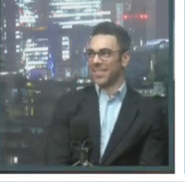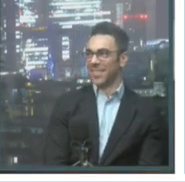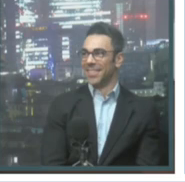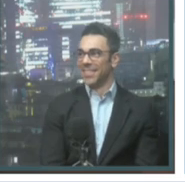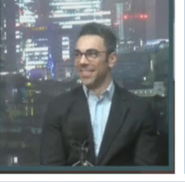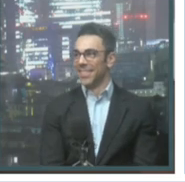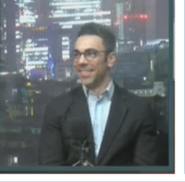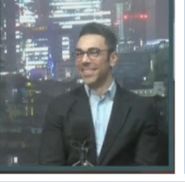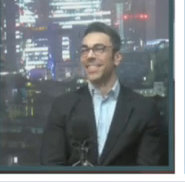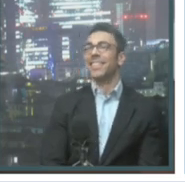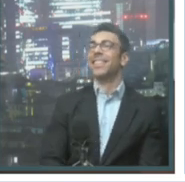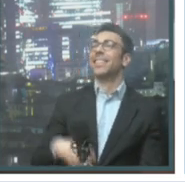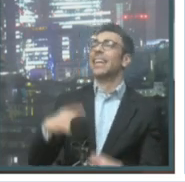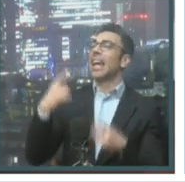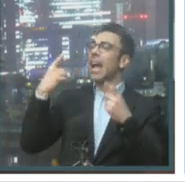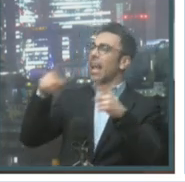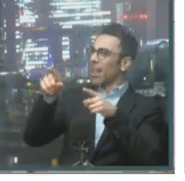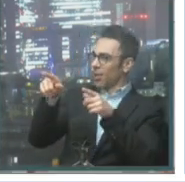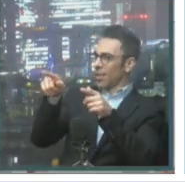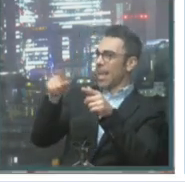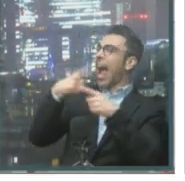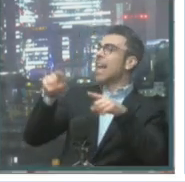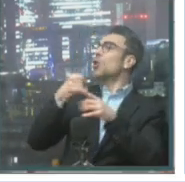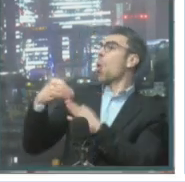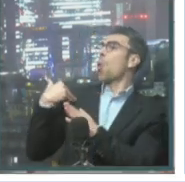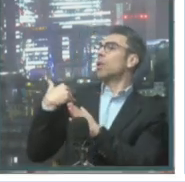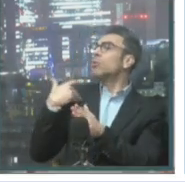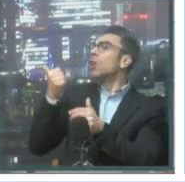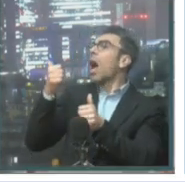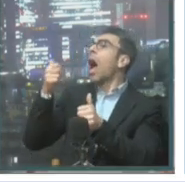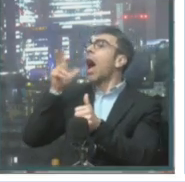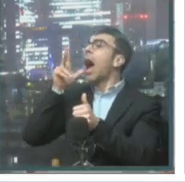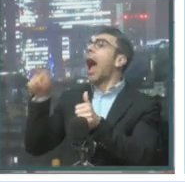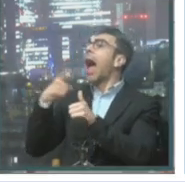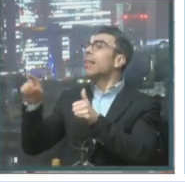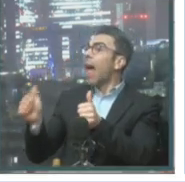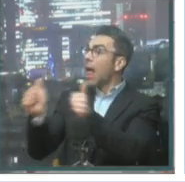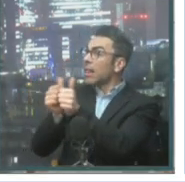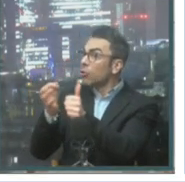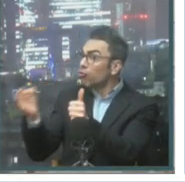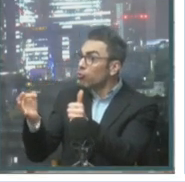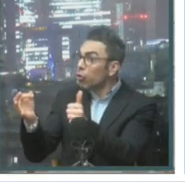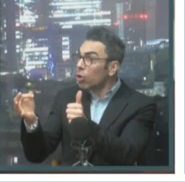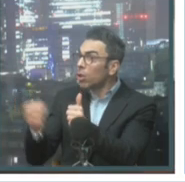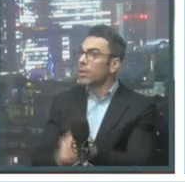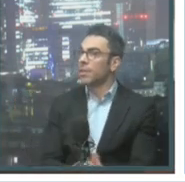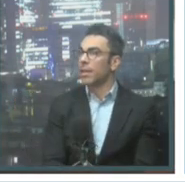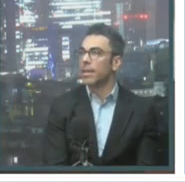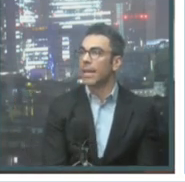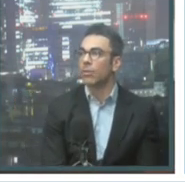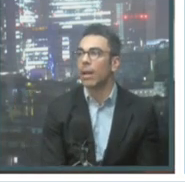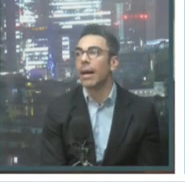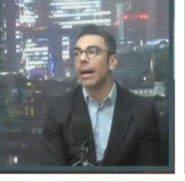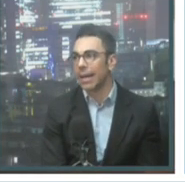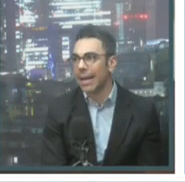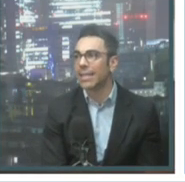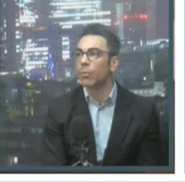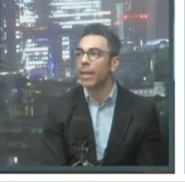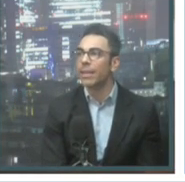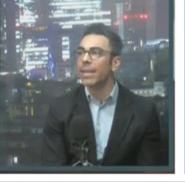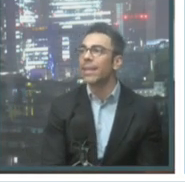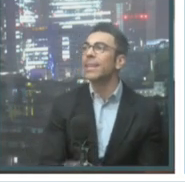che insieme a dare l'ultima canzone c'è la cantante è anche giusto sì esatto la